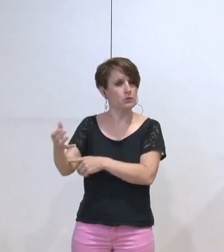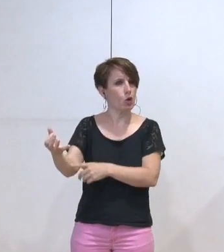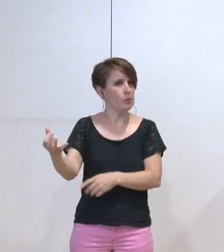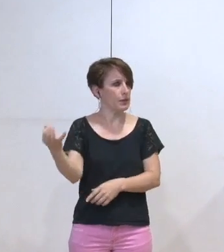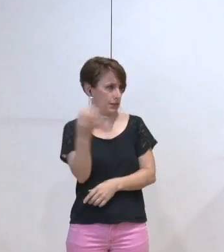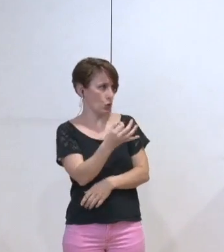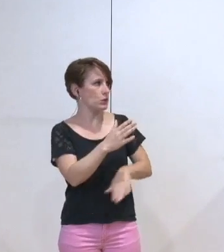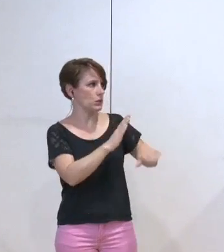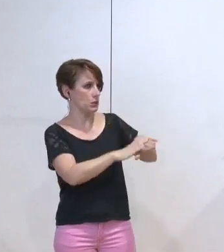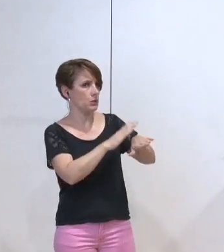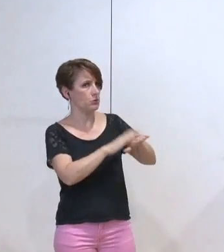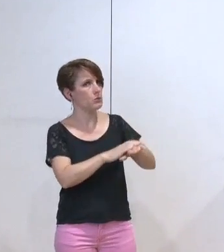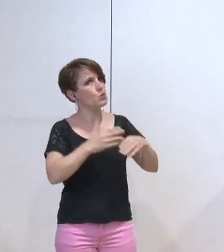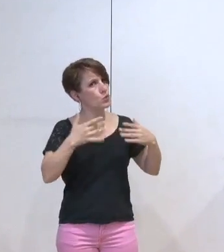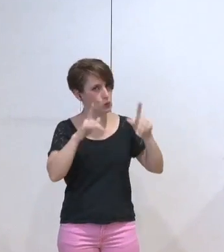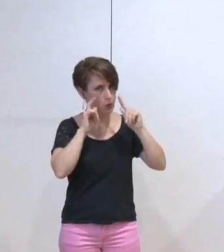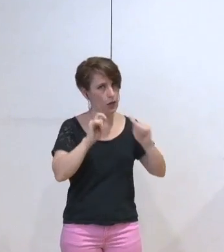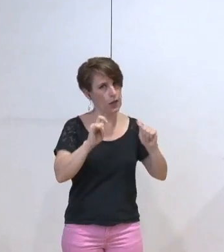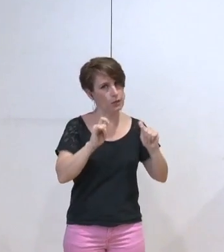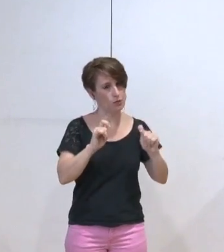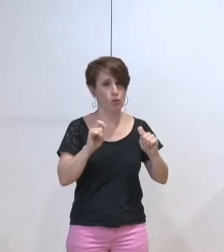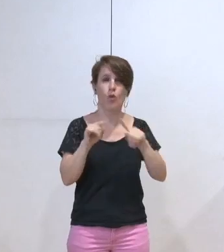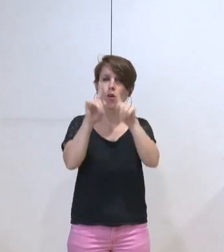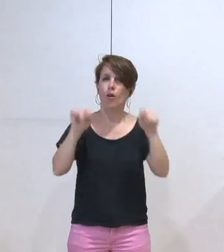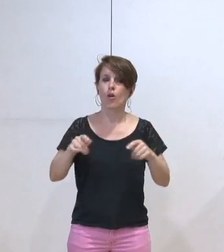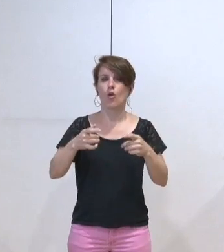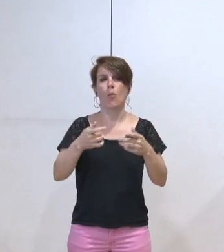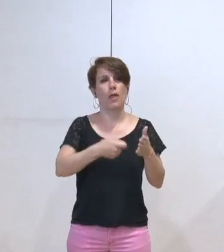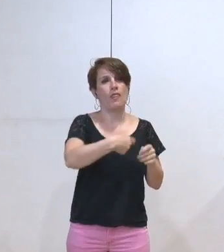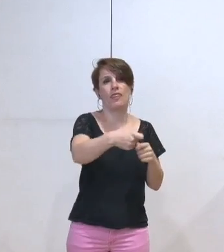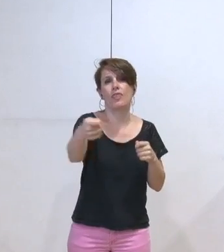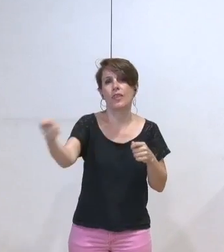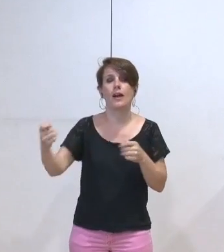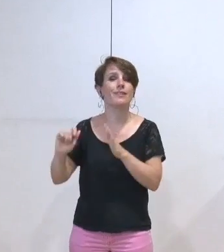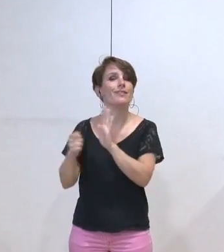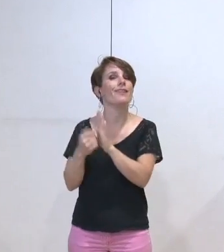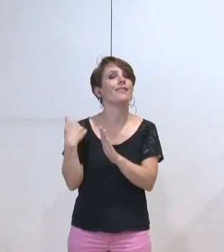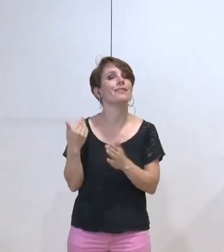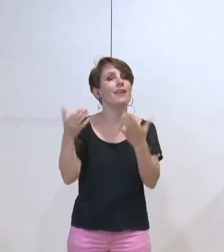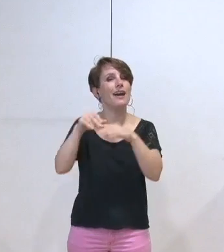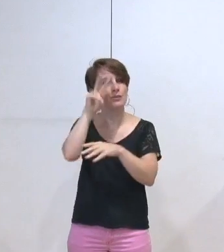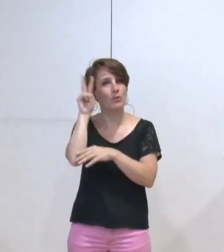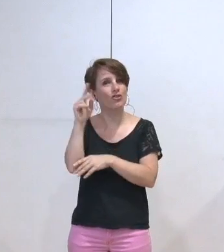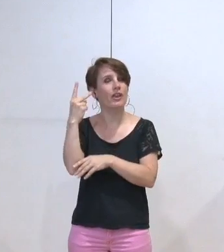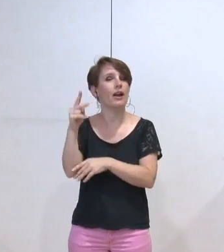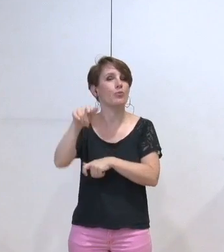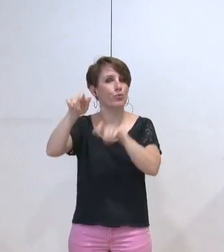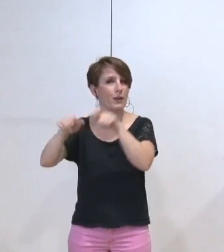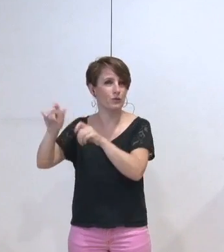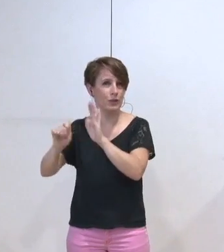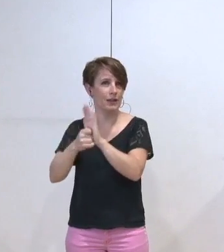alerté sur ce sujet et notamment par des tractes à l'occasion de l'assemblée générale du personnel du 7